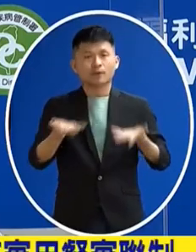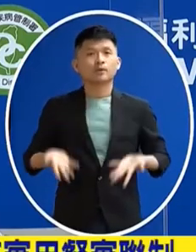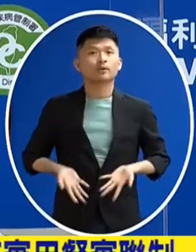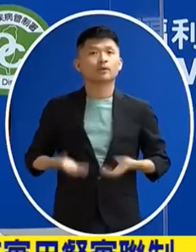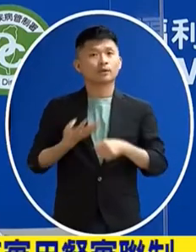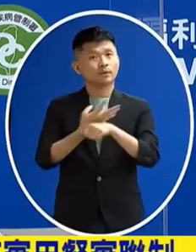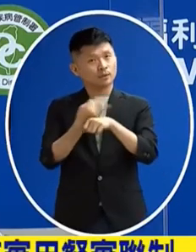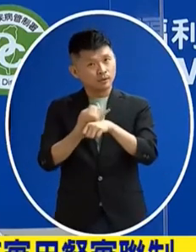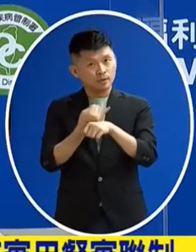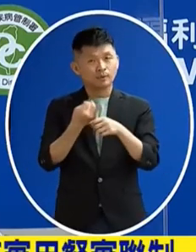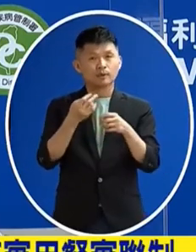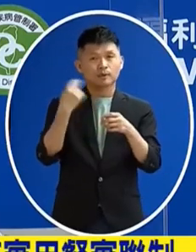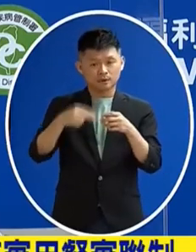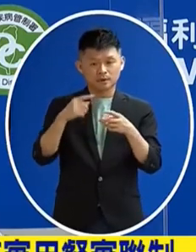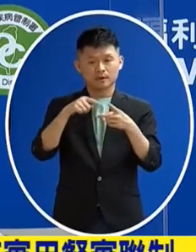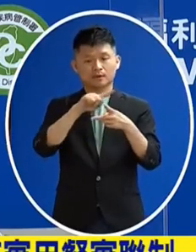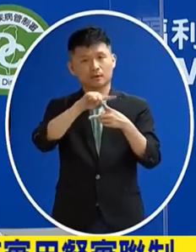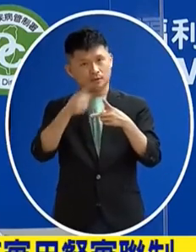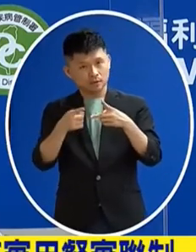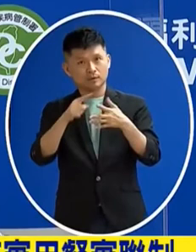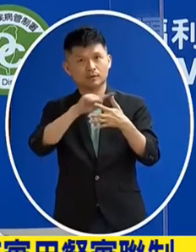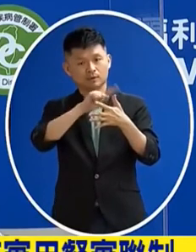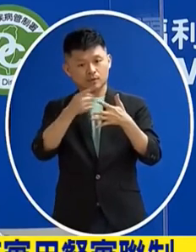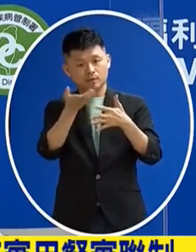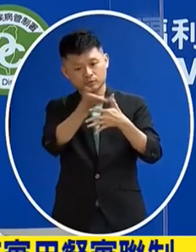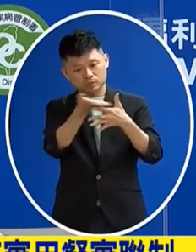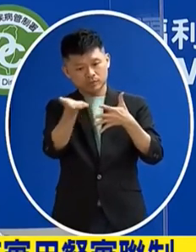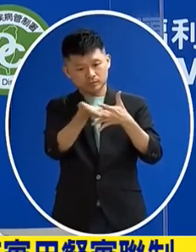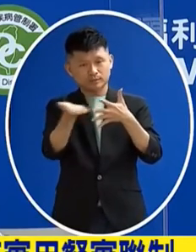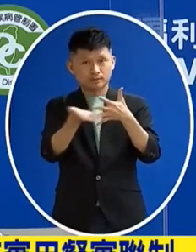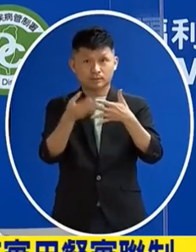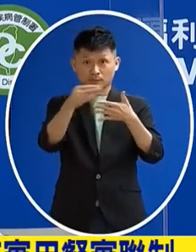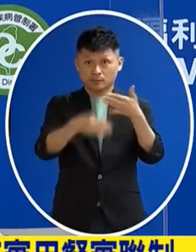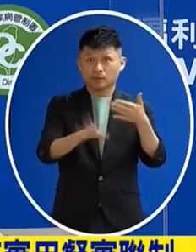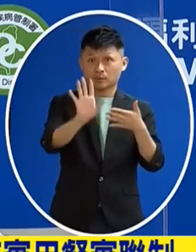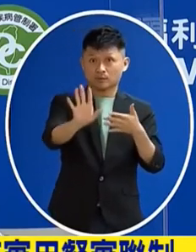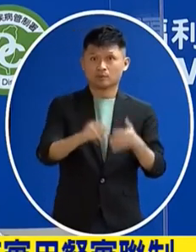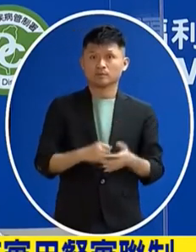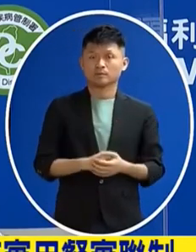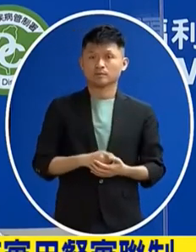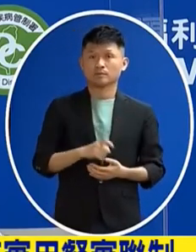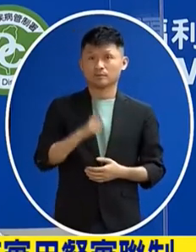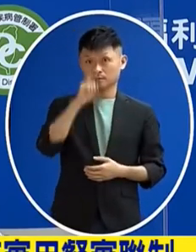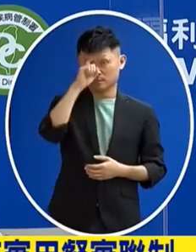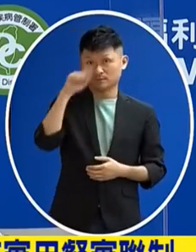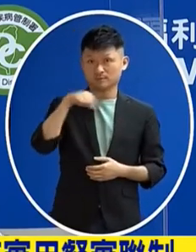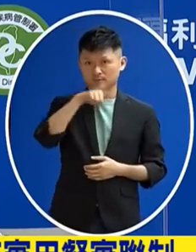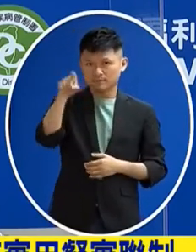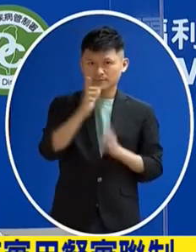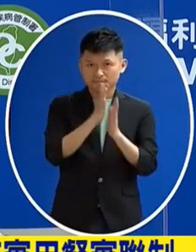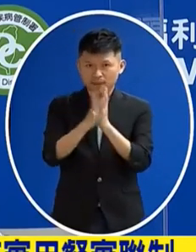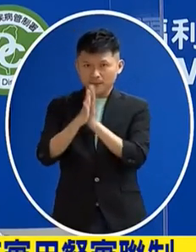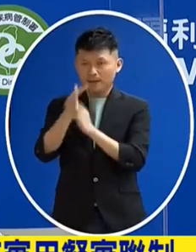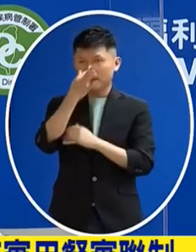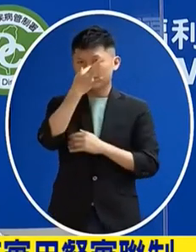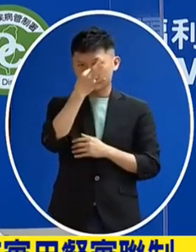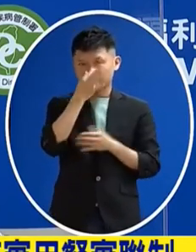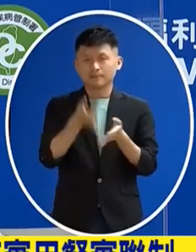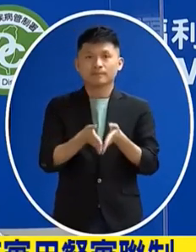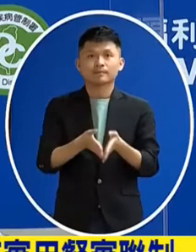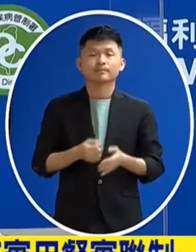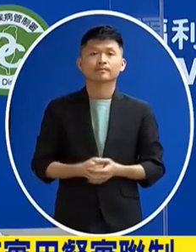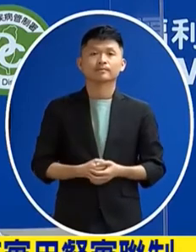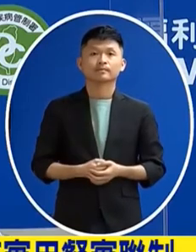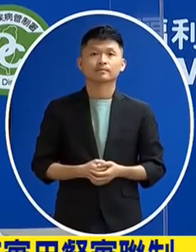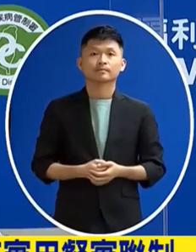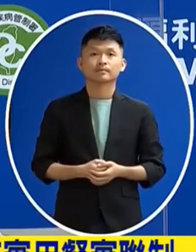久？好，然后再派飞，然后再休息，所以这个地方我们希望他们能够稍微排的密集一点，好，